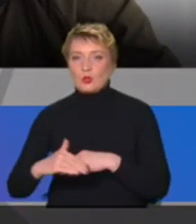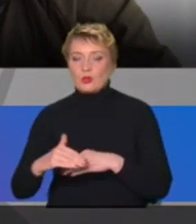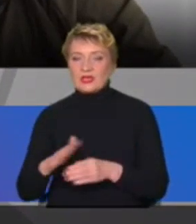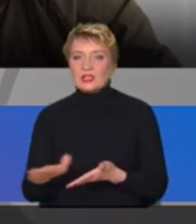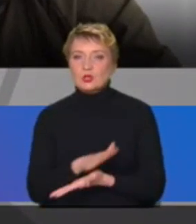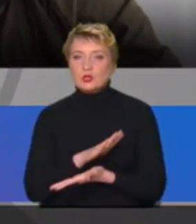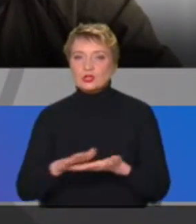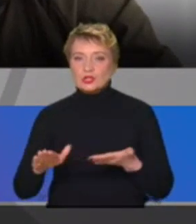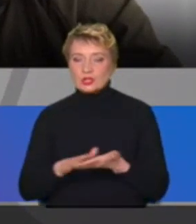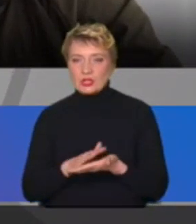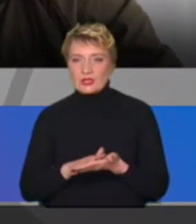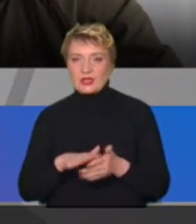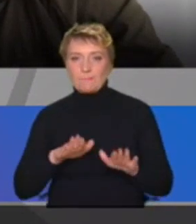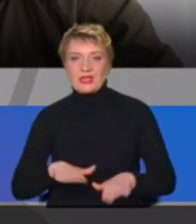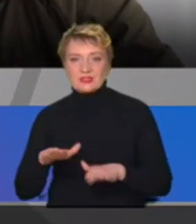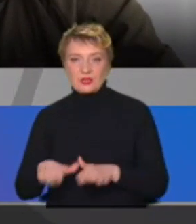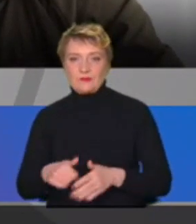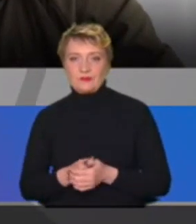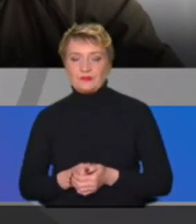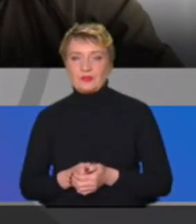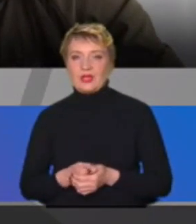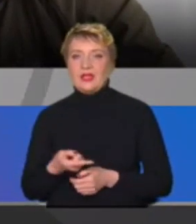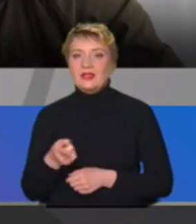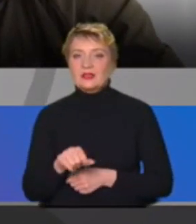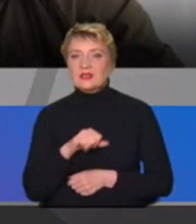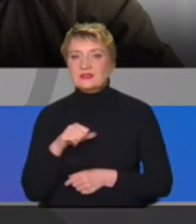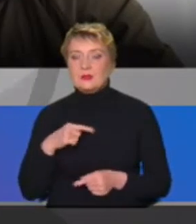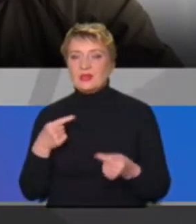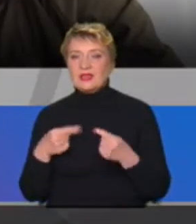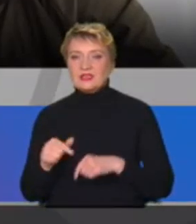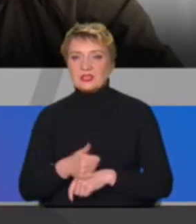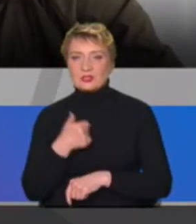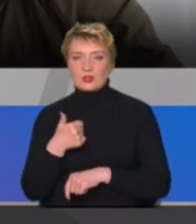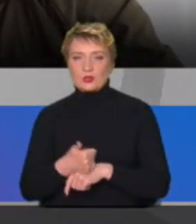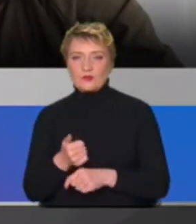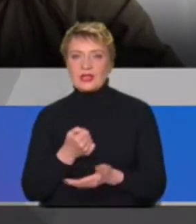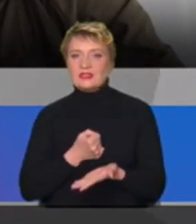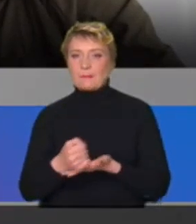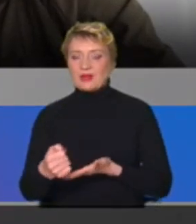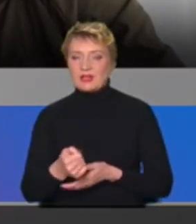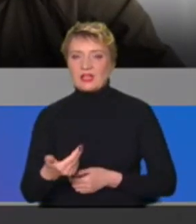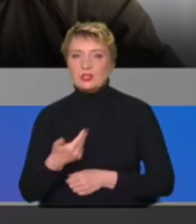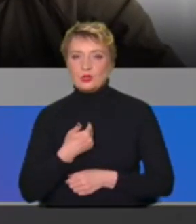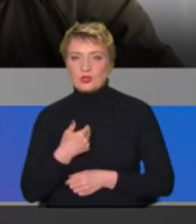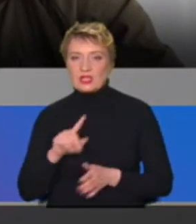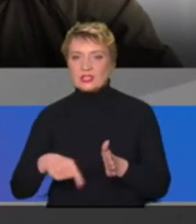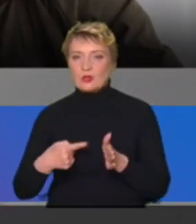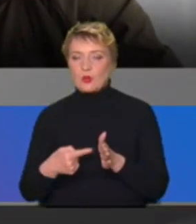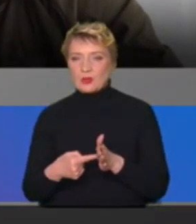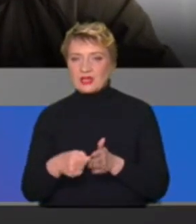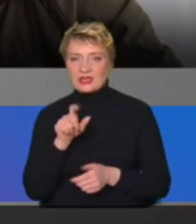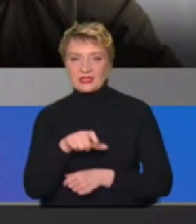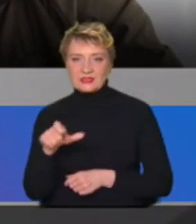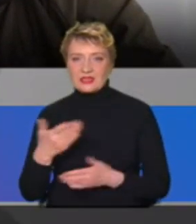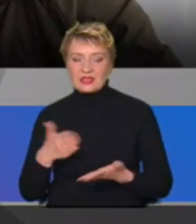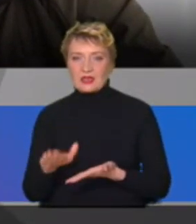розчищати, прибирати місто. Так само інші міські голови направляли до нас комунальний десант, який прибирав.